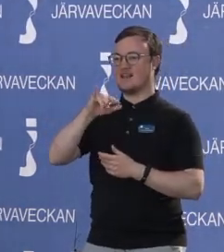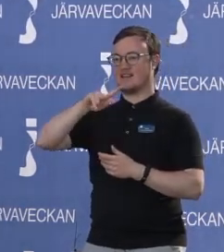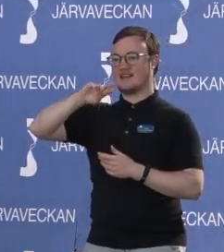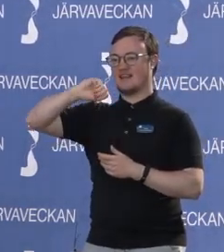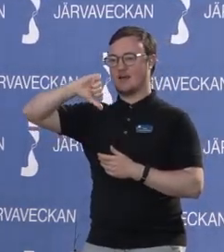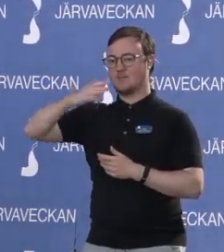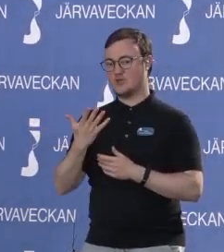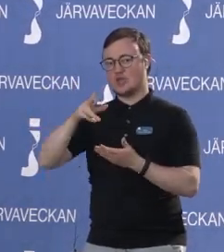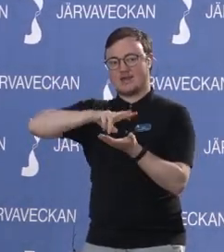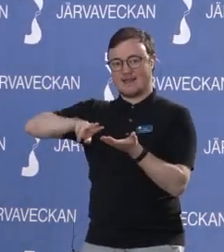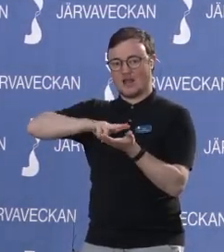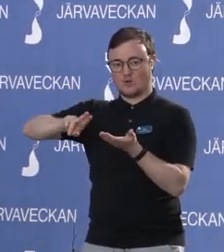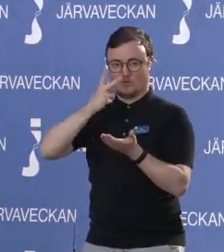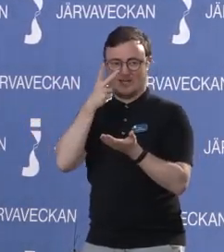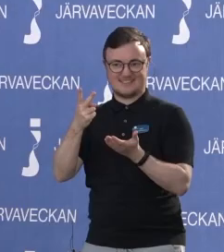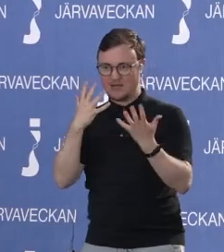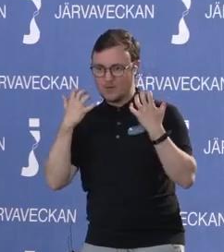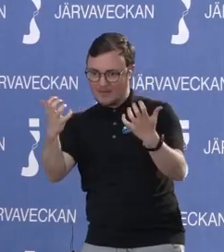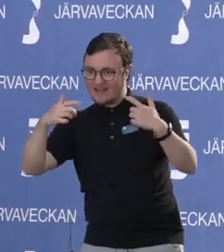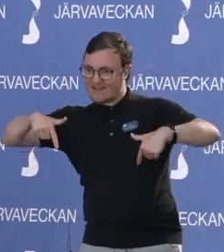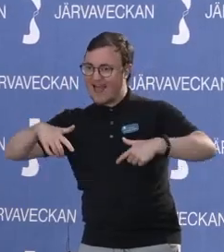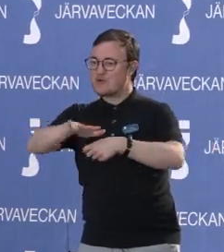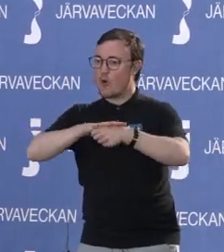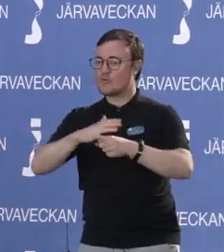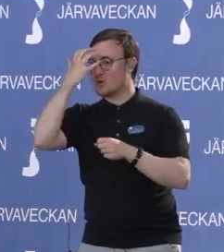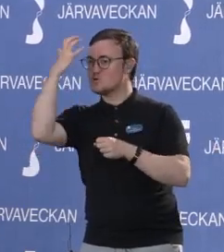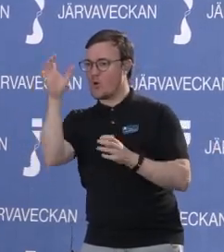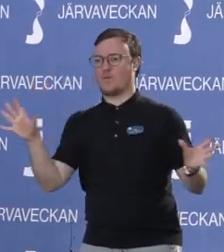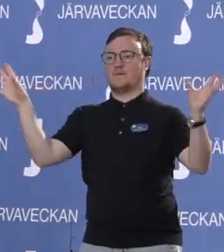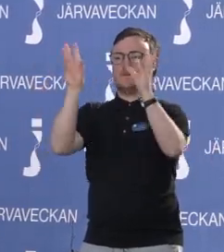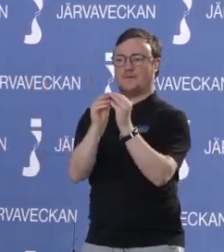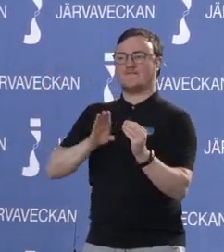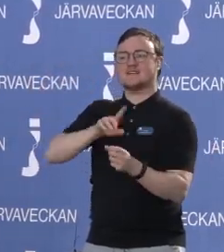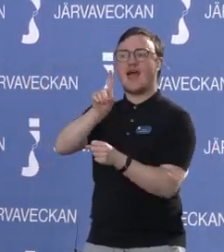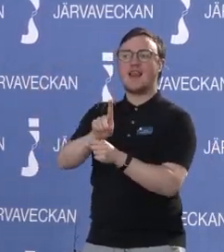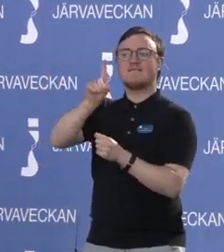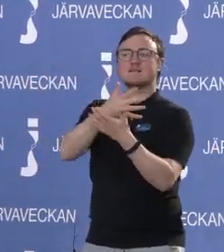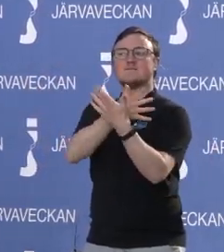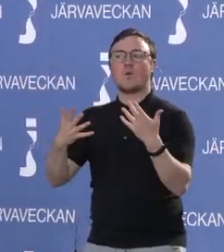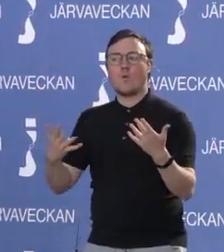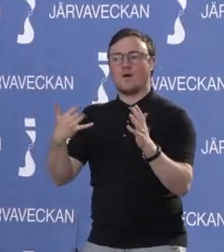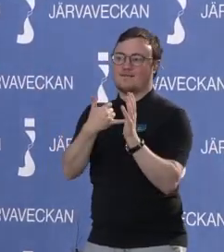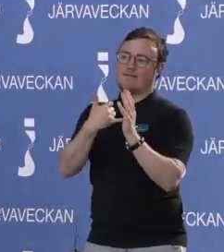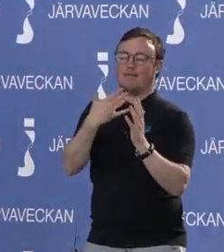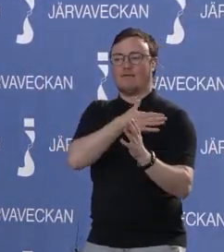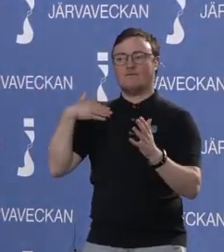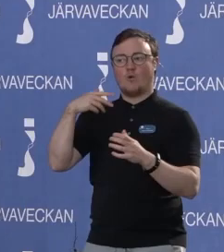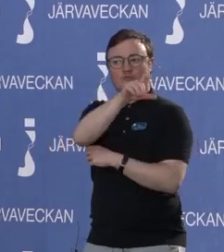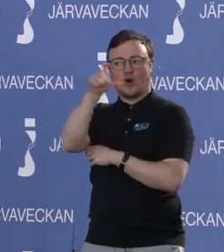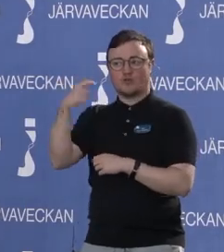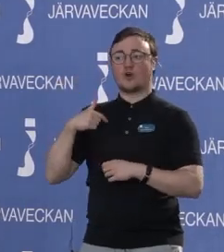på i området Stockholm så pratar vi 11 språk. Och jag tror att det är ganska betydelsefullt med